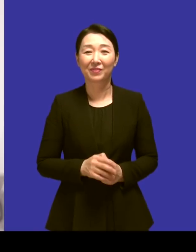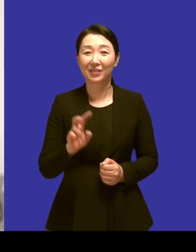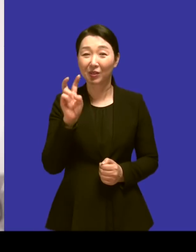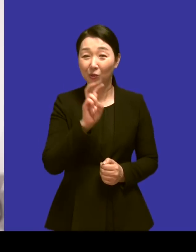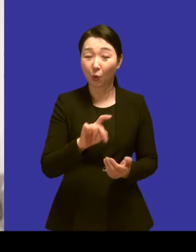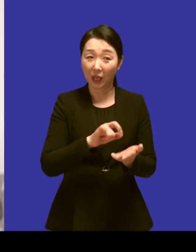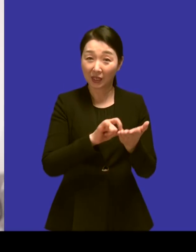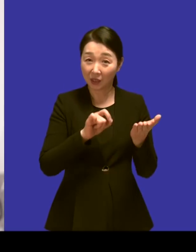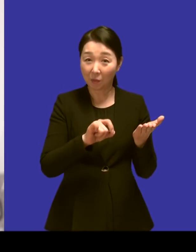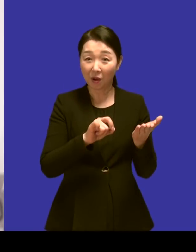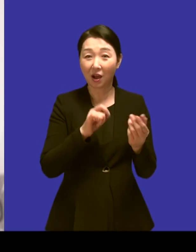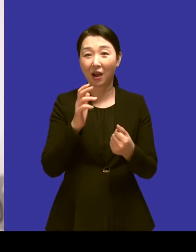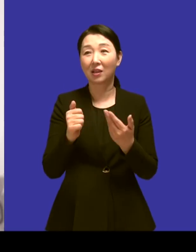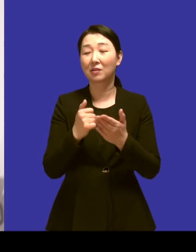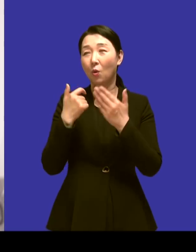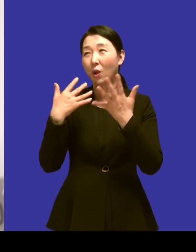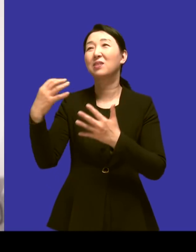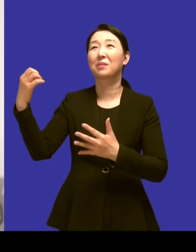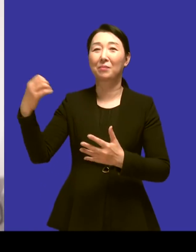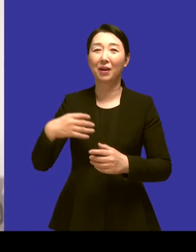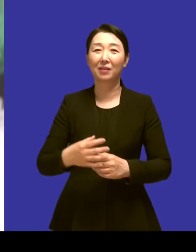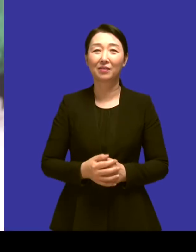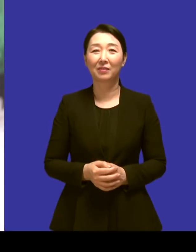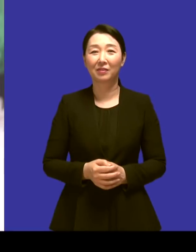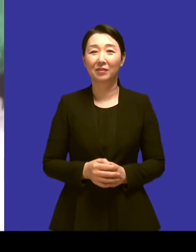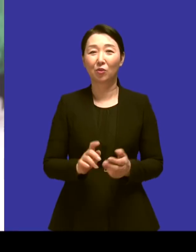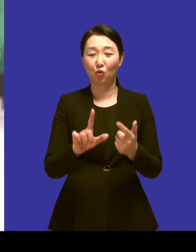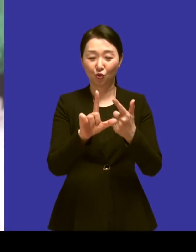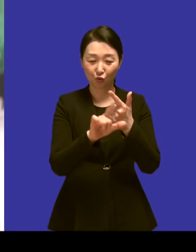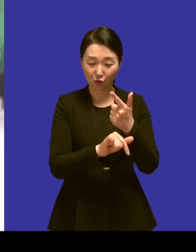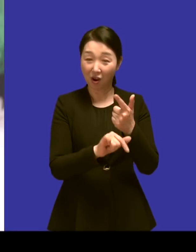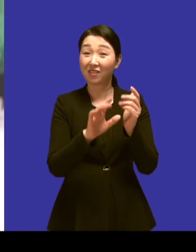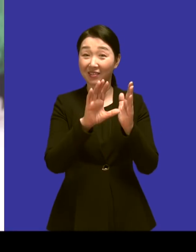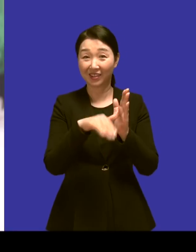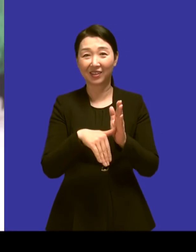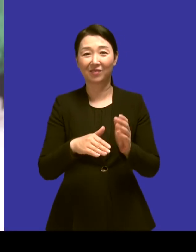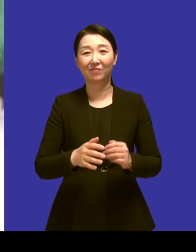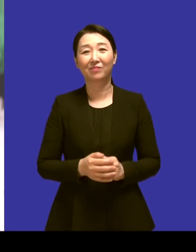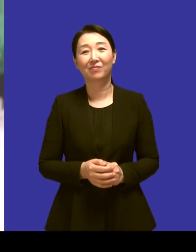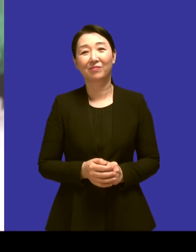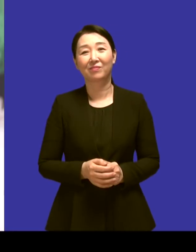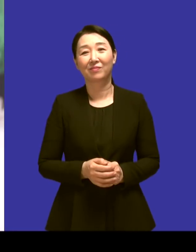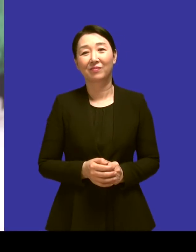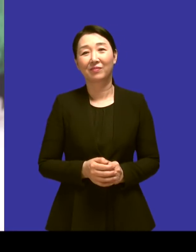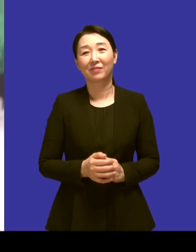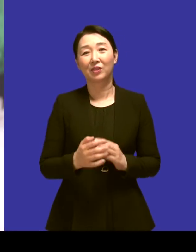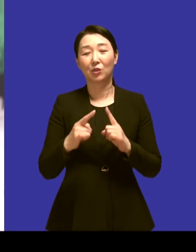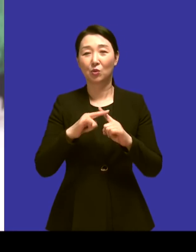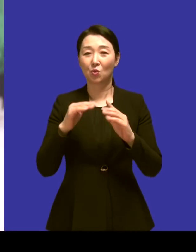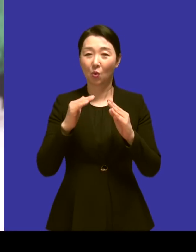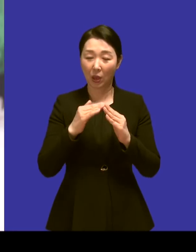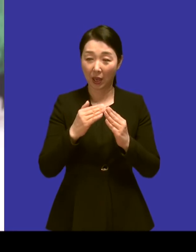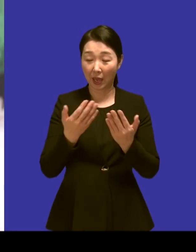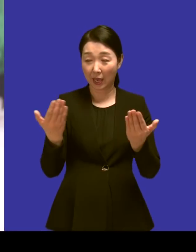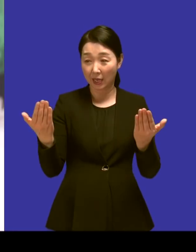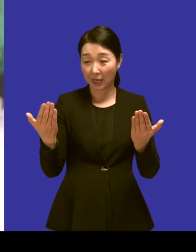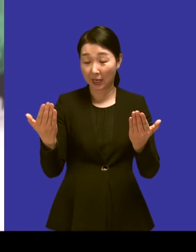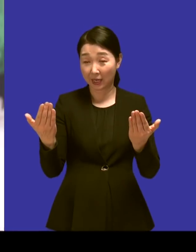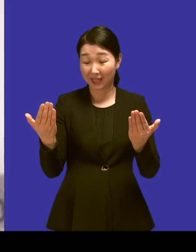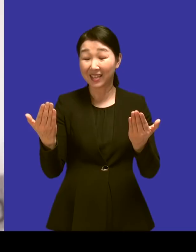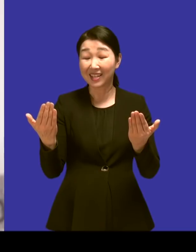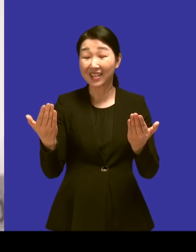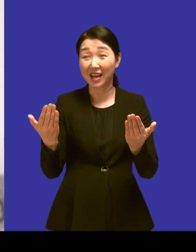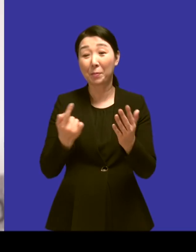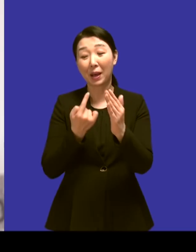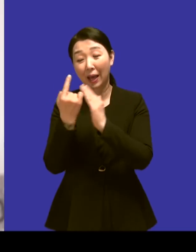곡을 쓴 게 사실 하나님께서 너무 명확하게 말씀해 주신 예. 곡이었어요. 6월 달쯤에 어디 교회에 이제 그 사역을 갔다가 그